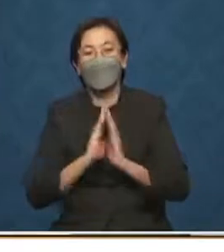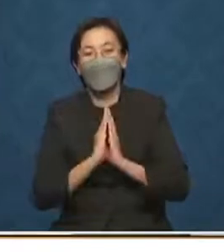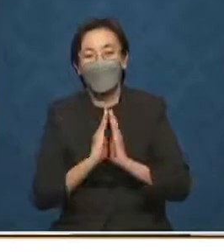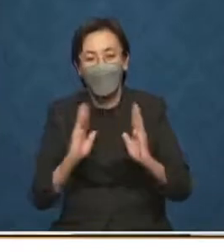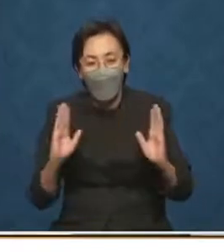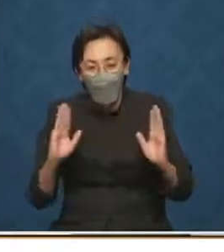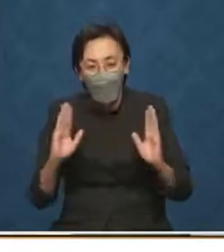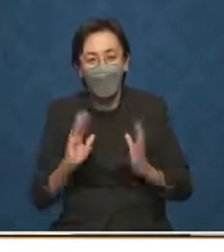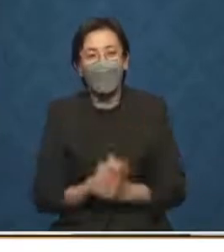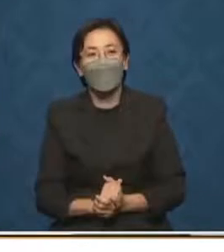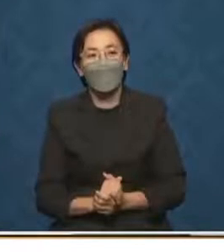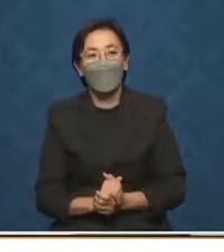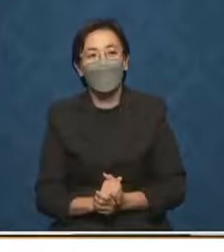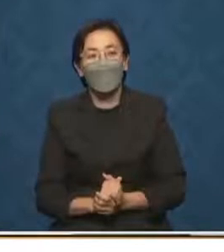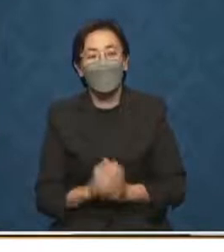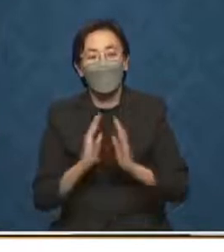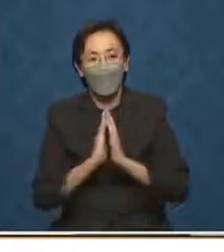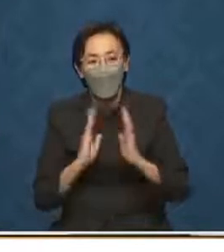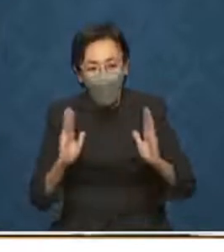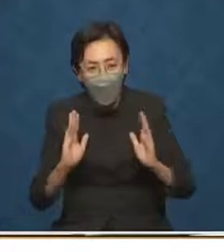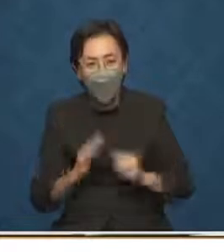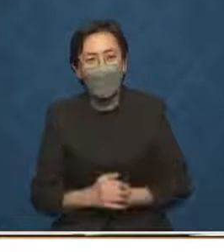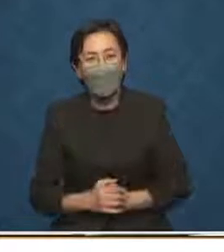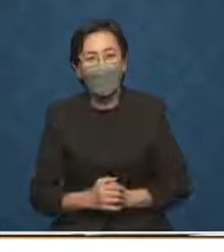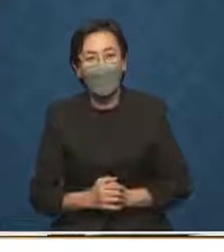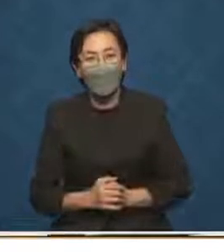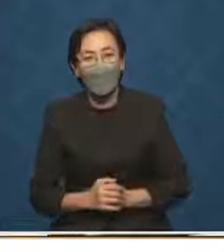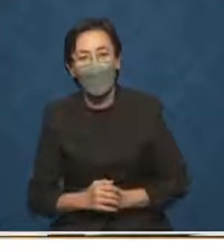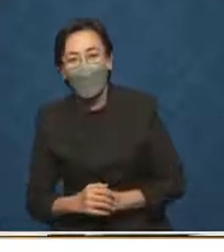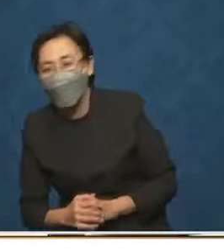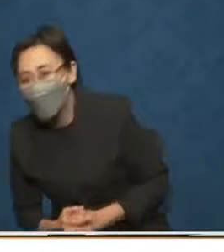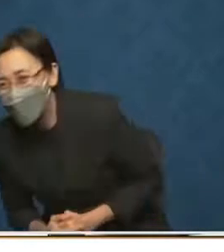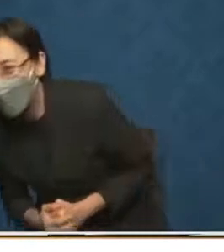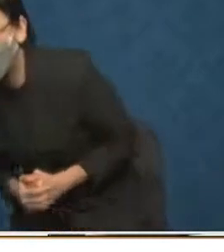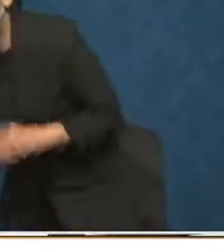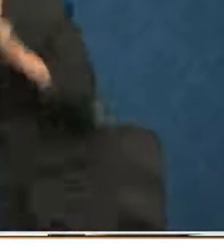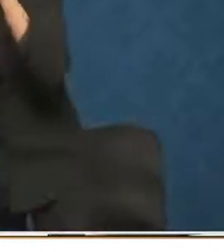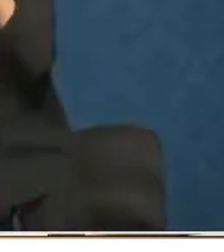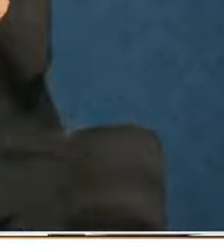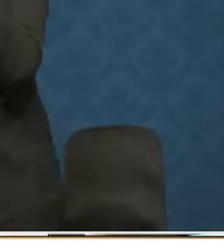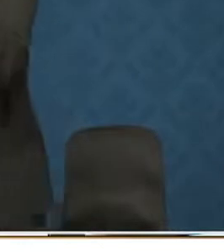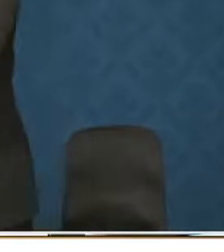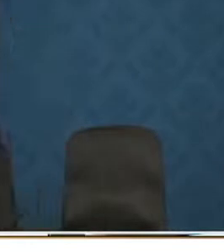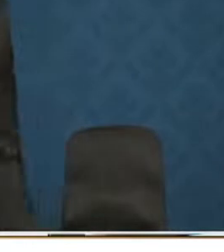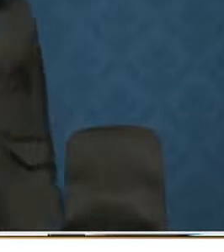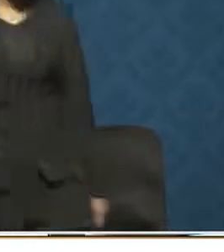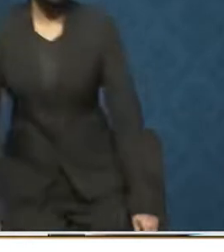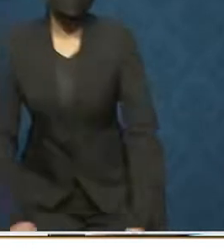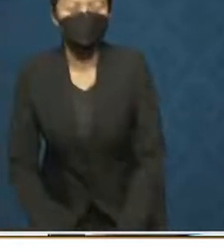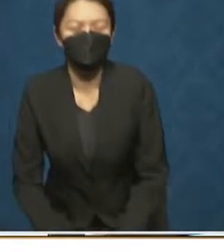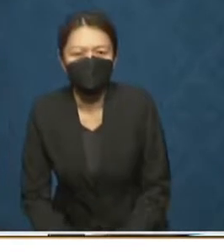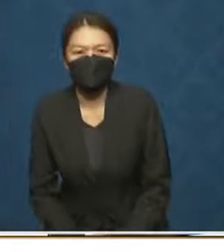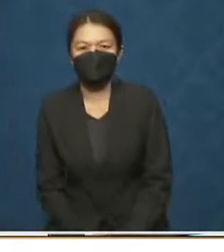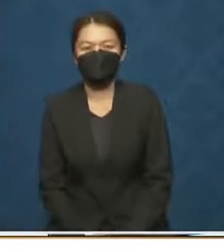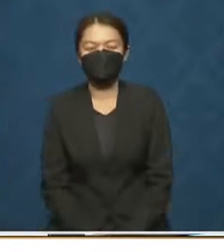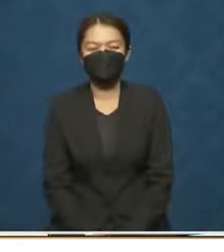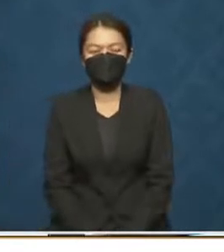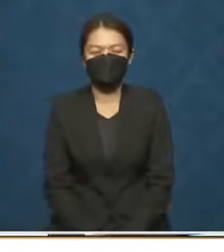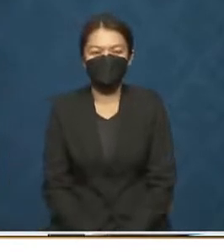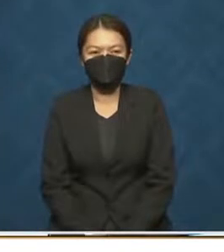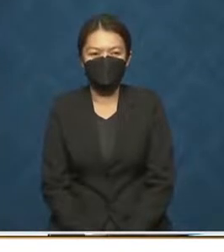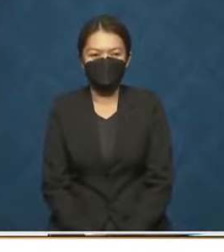ขบคณครัท่ ครัครั ขอบคุนะครับต่ไปคุกูมาเนศสัพุมครั